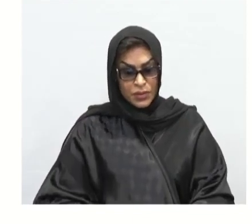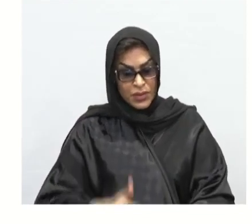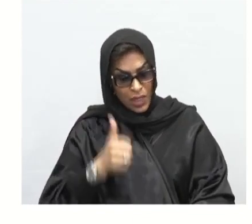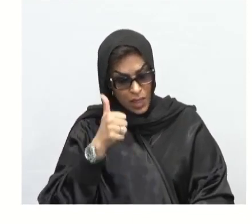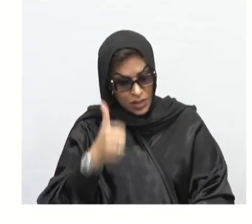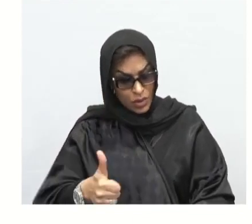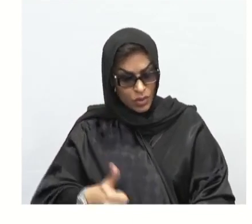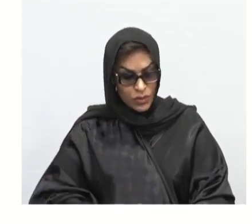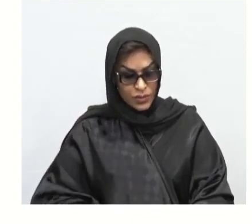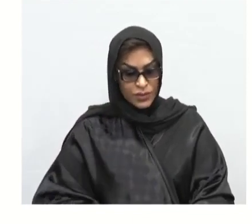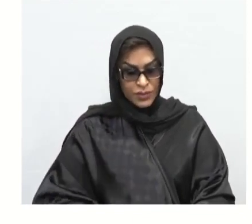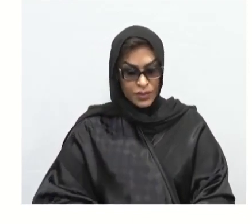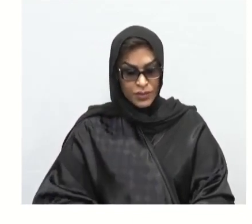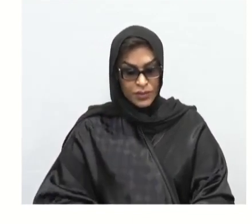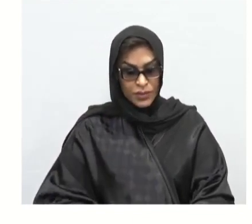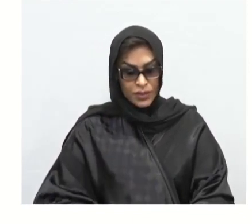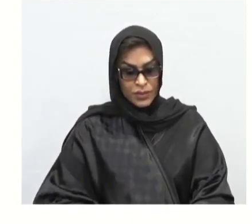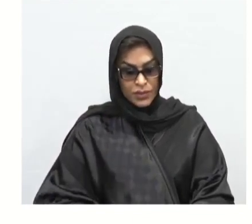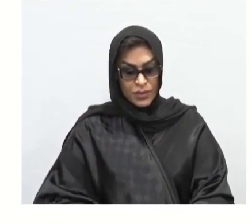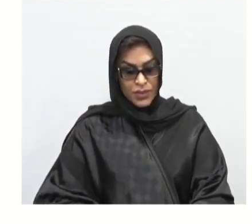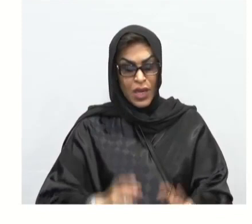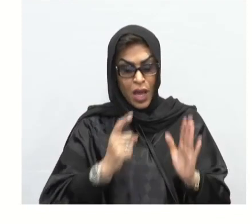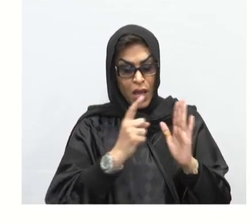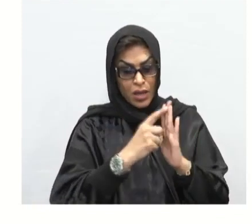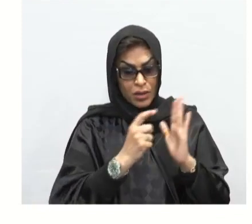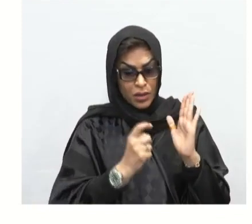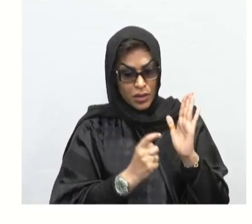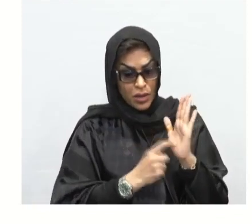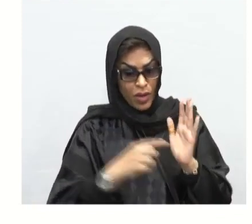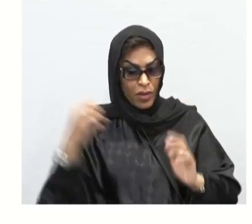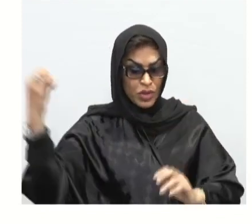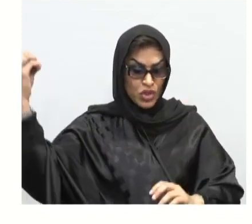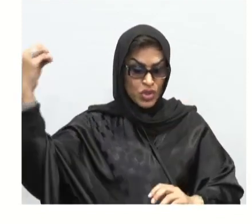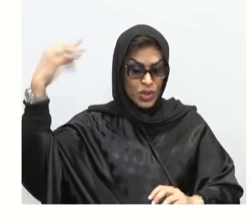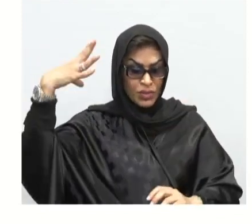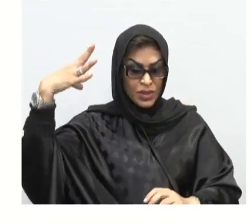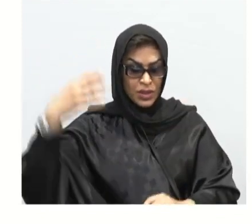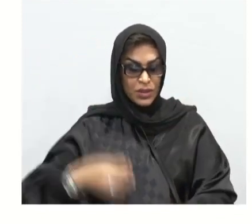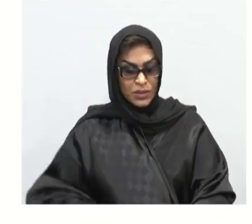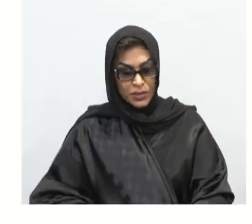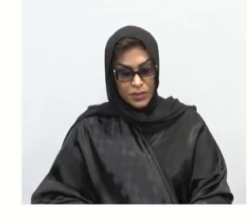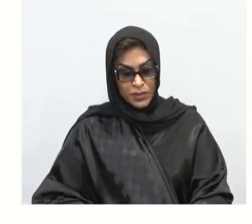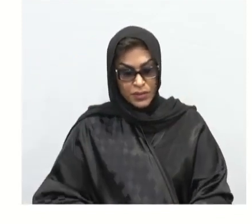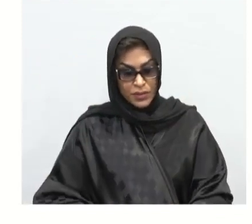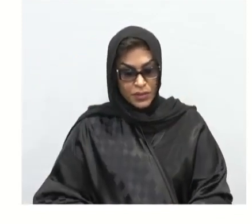احسنتم رائعون بالتاكيد اننا نسميها بالنظام الشمسي